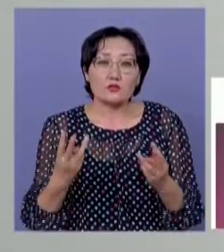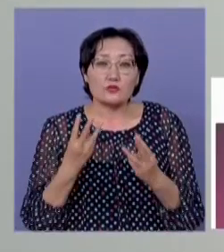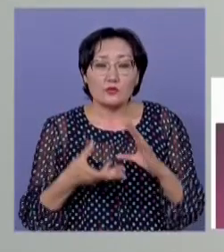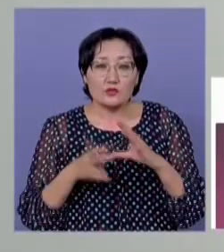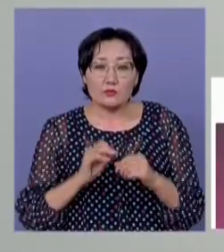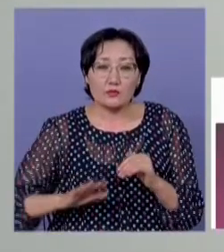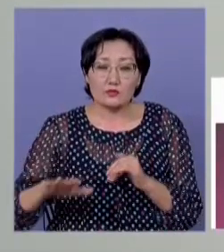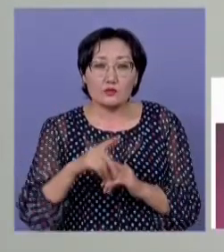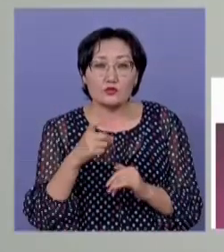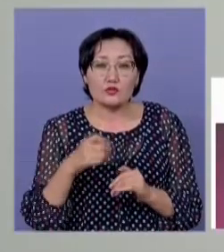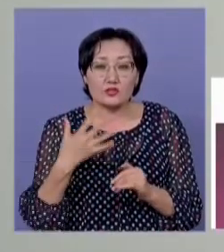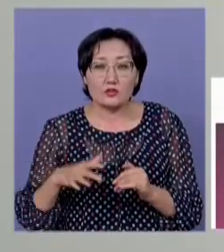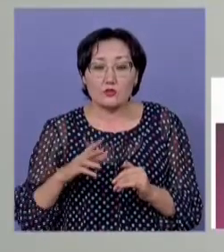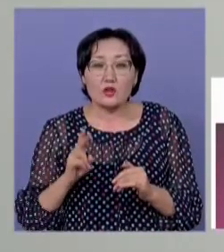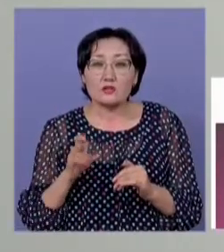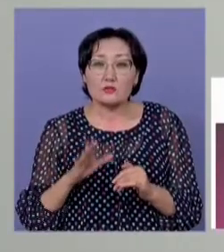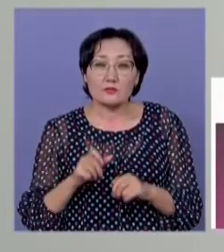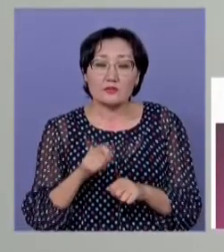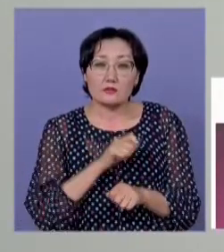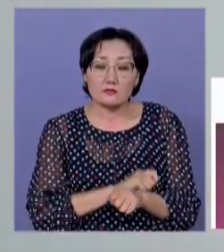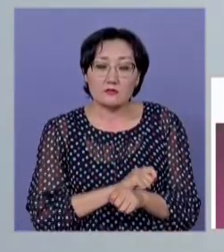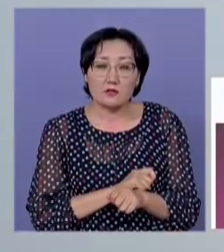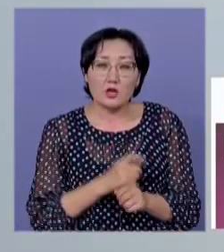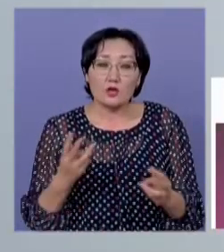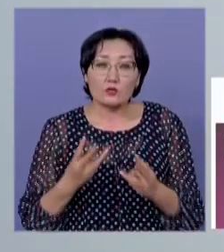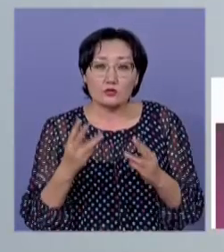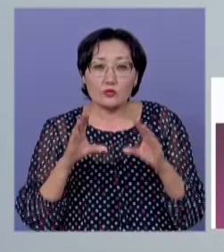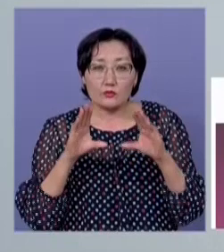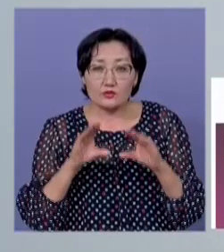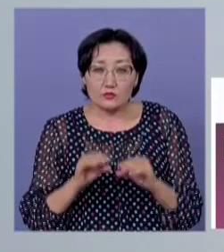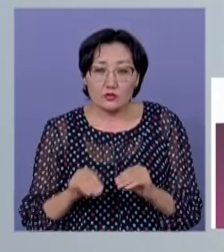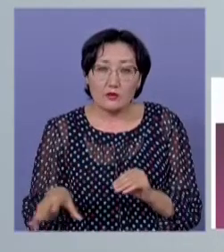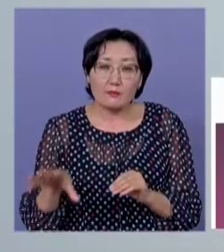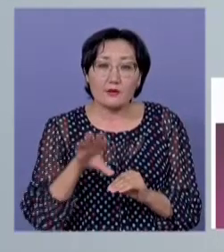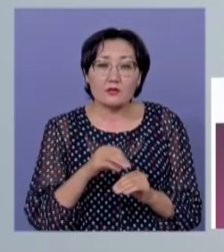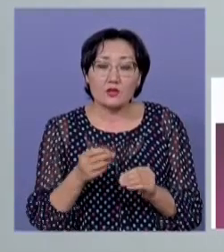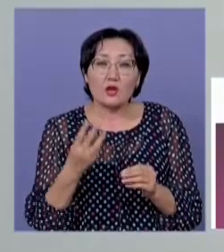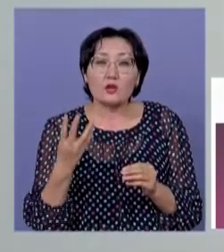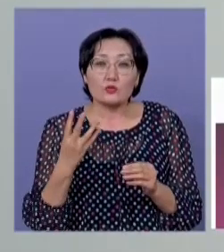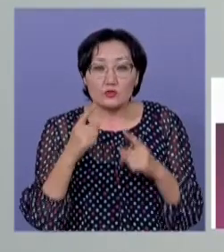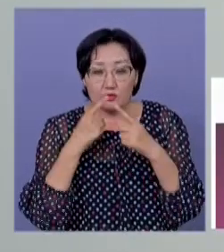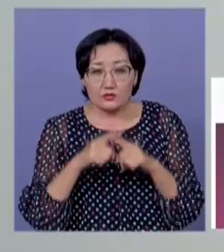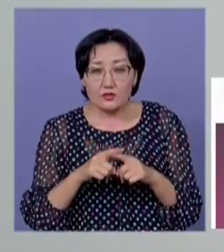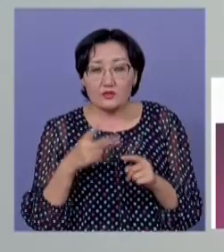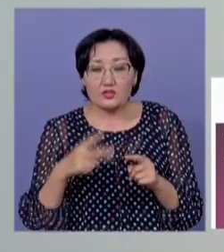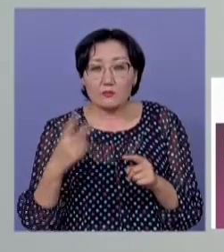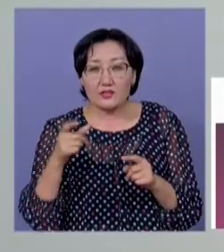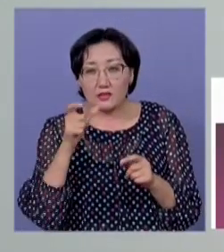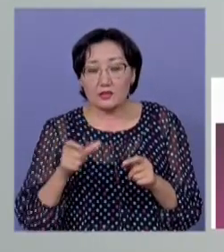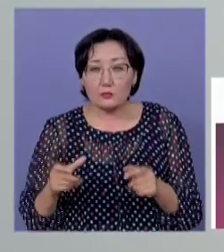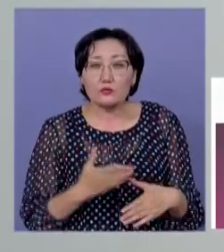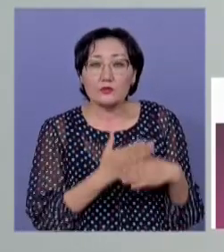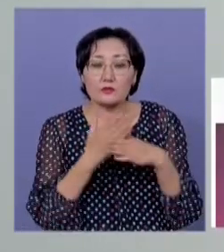150 шаршы метр квадратты құрады. Өртті сөндіруге барлығы 4 бірлік техника және де 22 адам